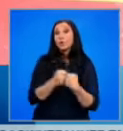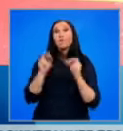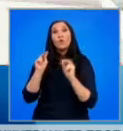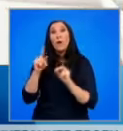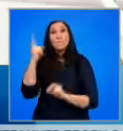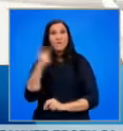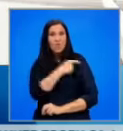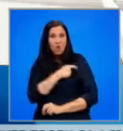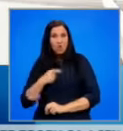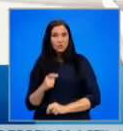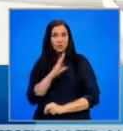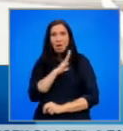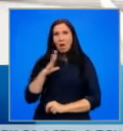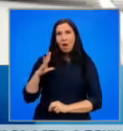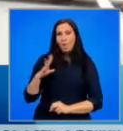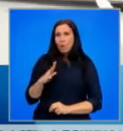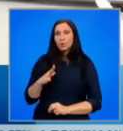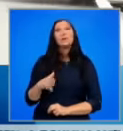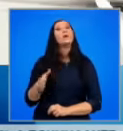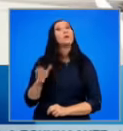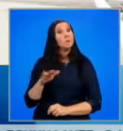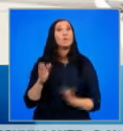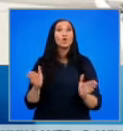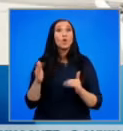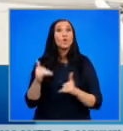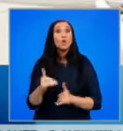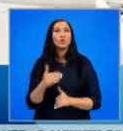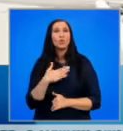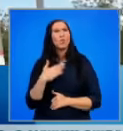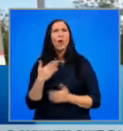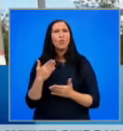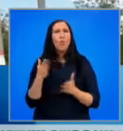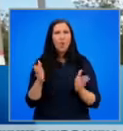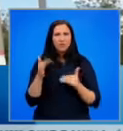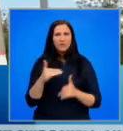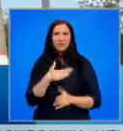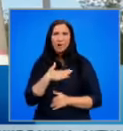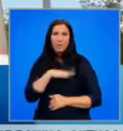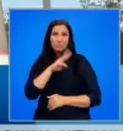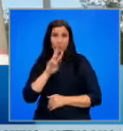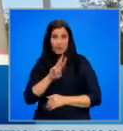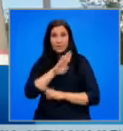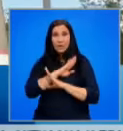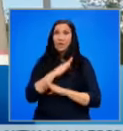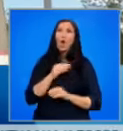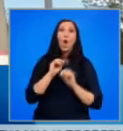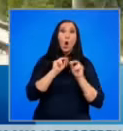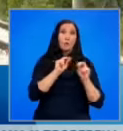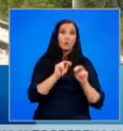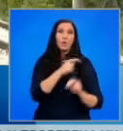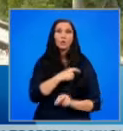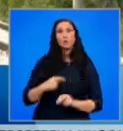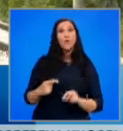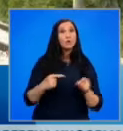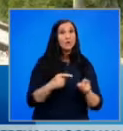уведомен първо националния борд, а когато е установено, че има трима загинали, е информирано и националното следствие. Така, когато следователите